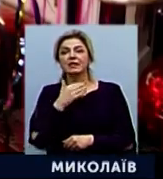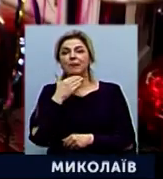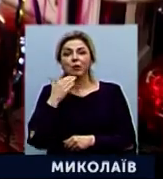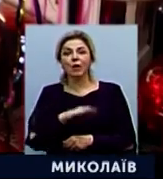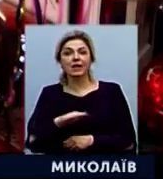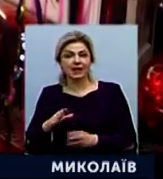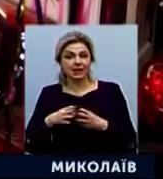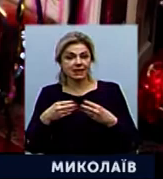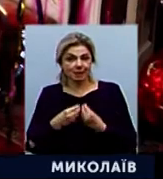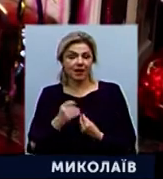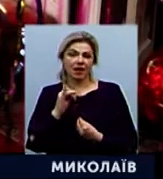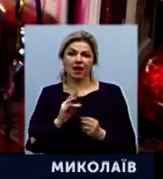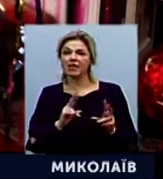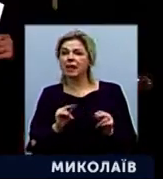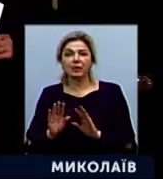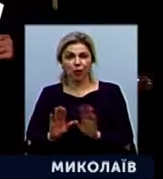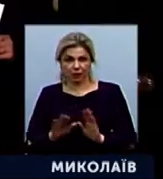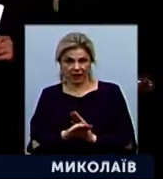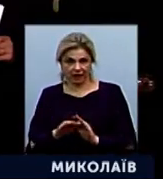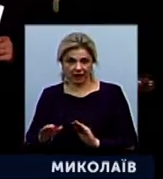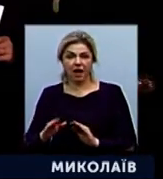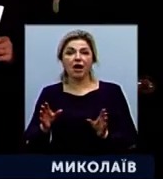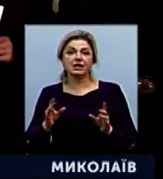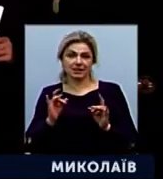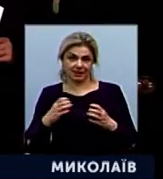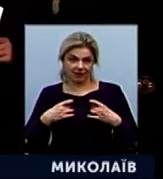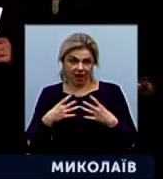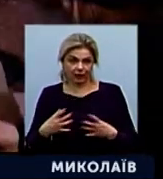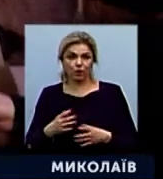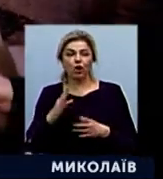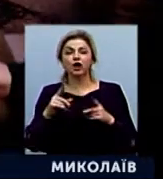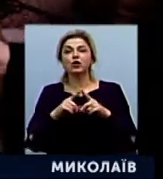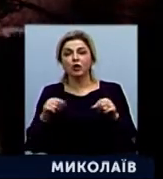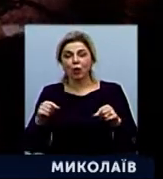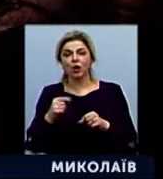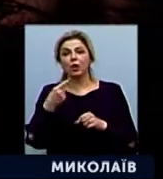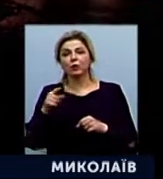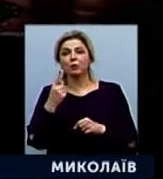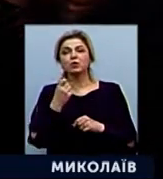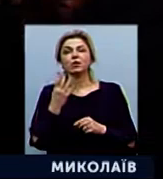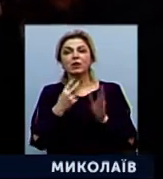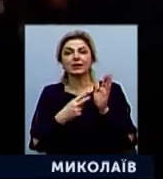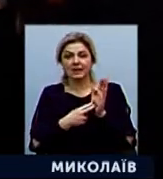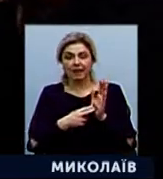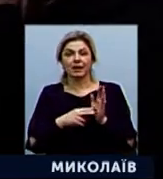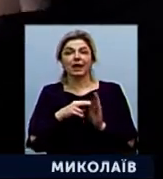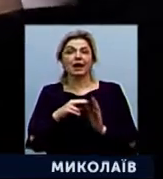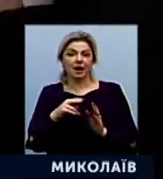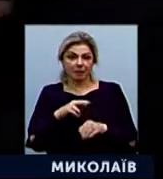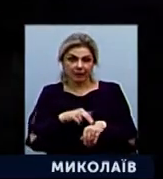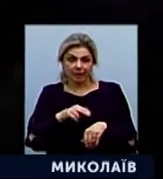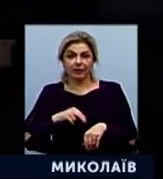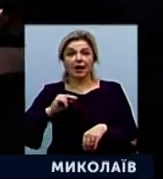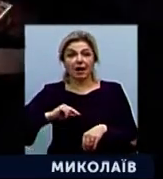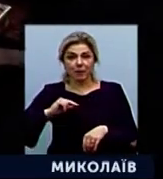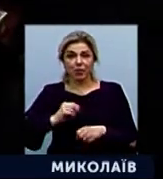зі святом. Разом з дітьми Великокореницького дошкільного навчального закладу номер 147 «Зіронька» працівники поліції